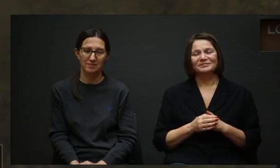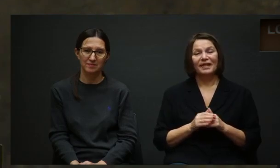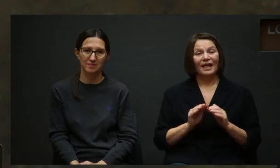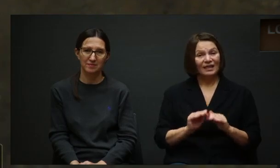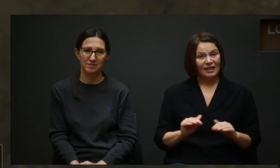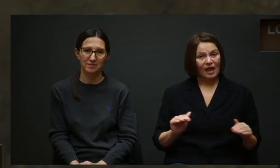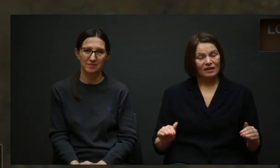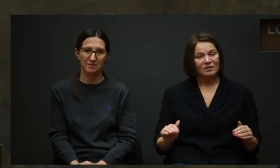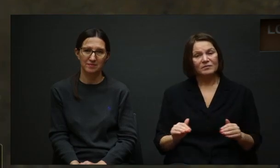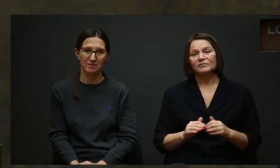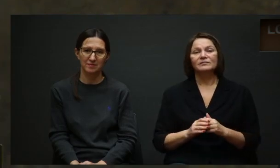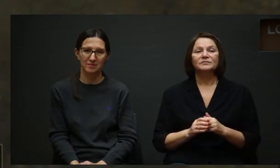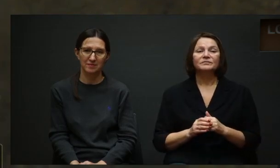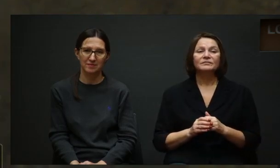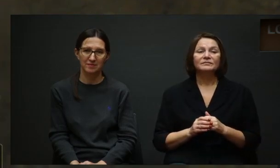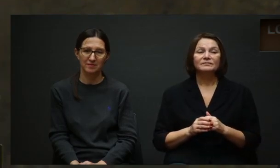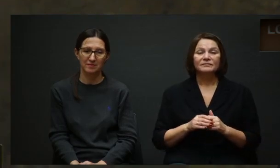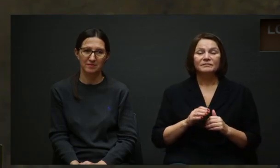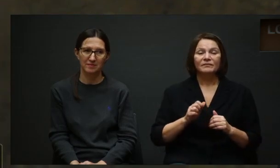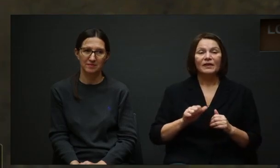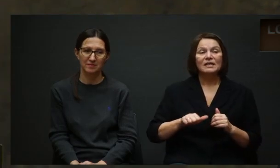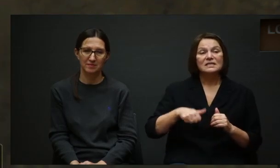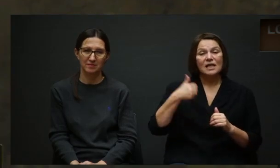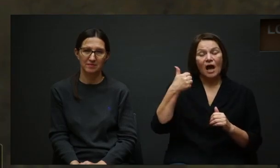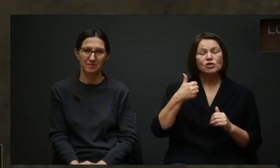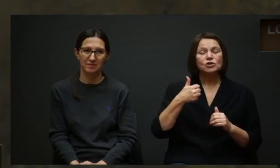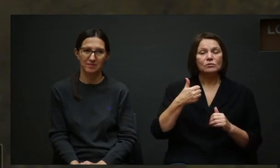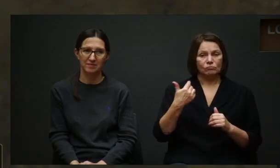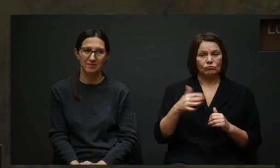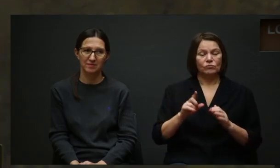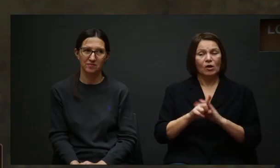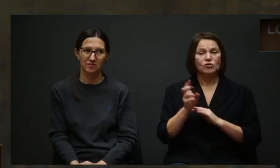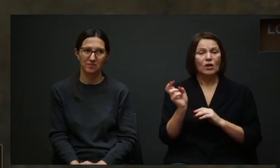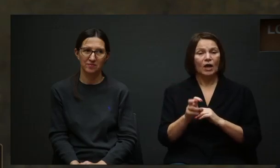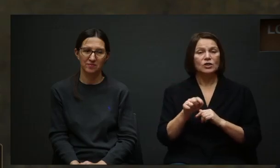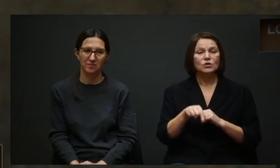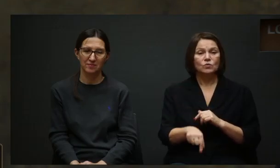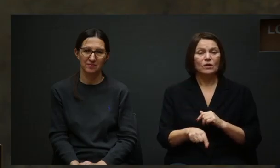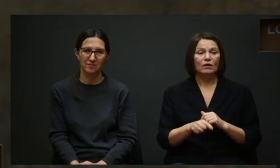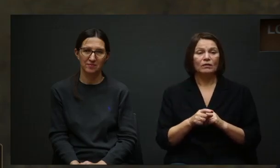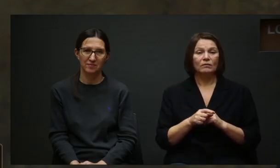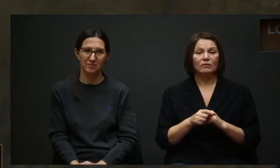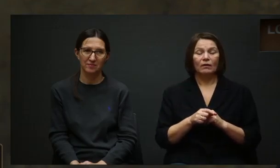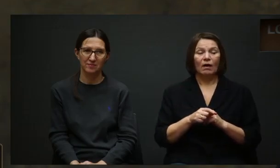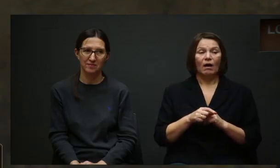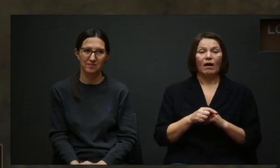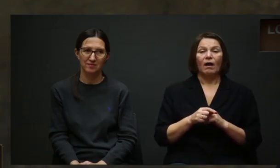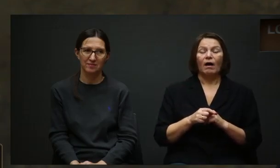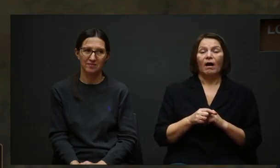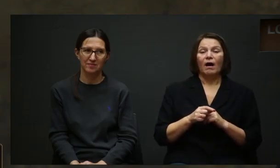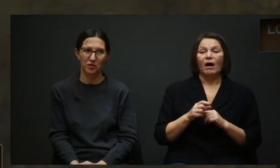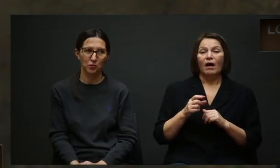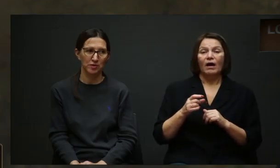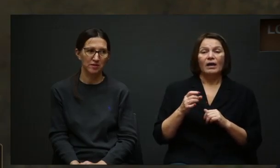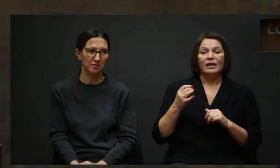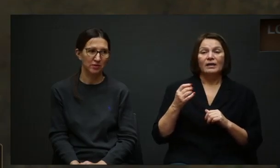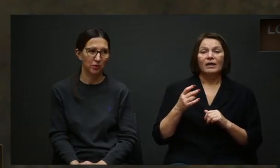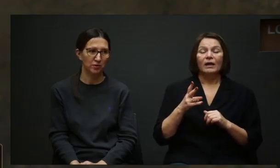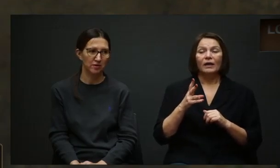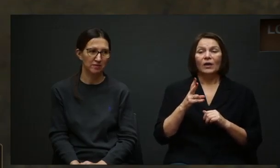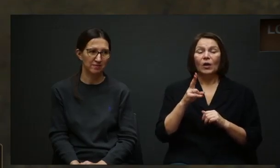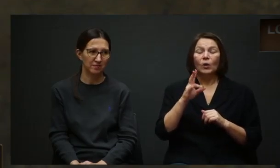Дети, ну вот старший мой сын стал ходить сюда. Кьюи не выдержал, не